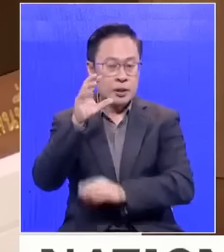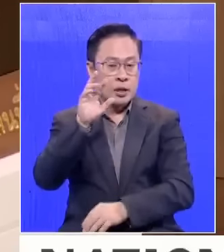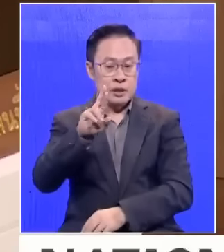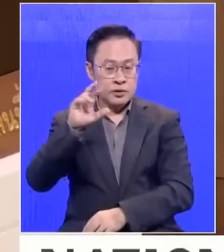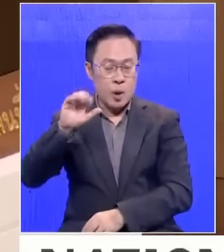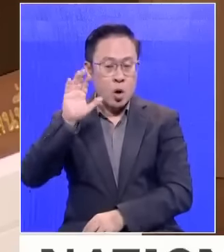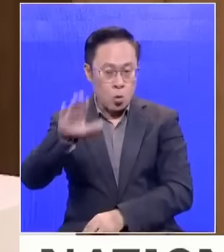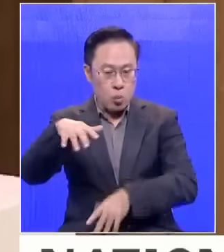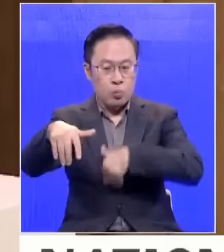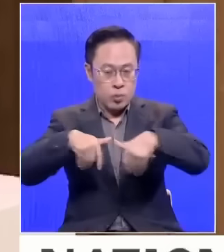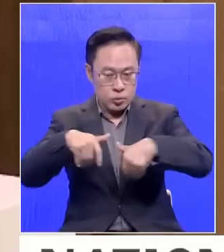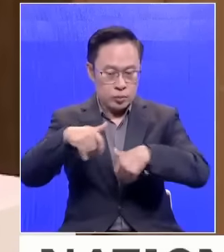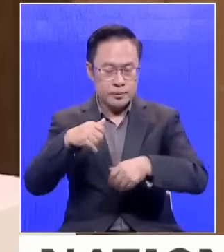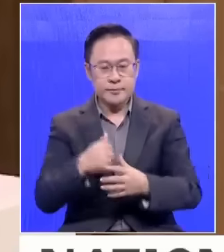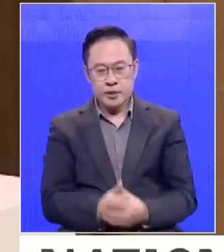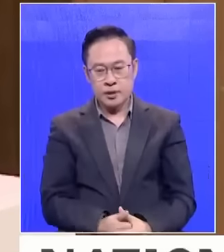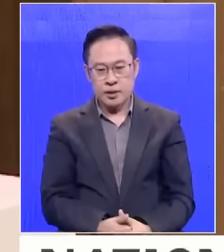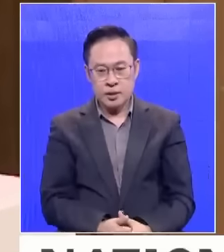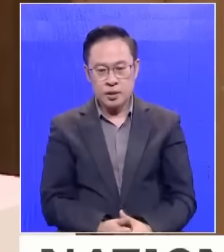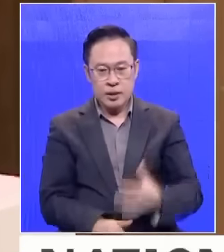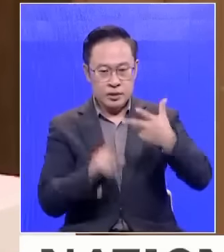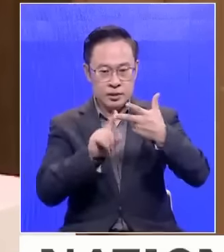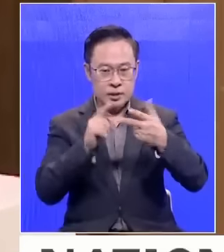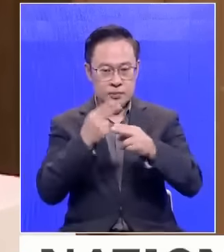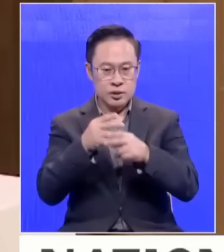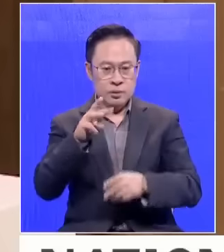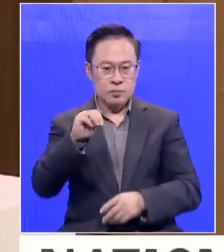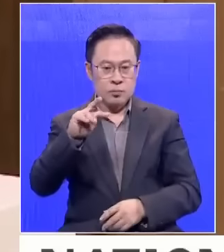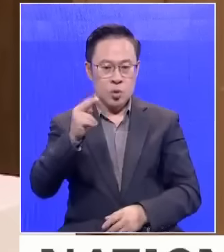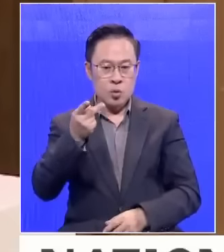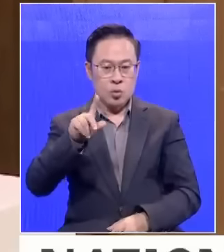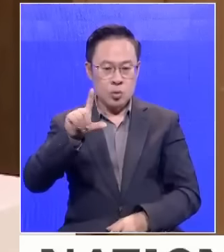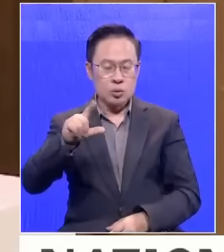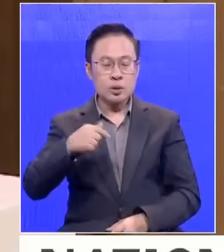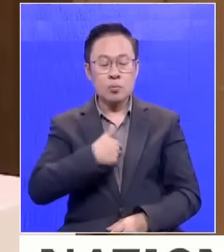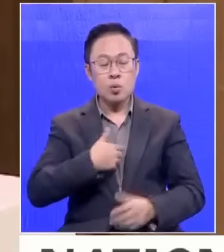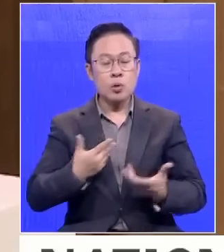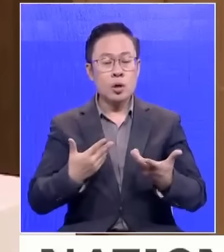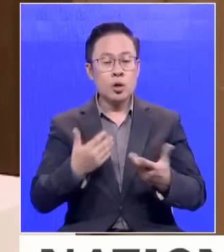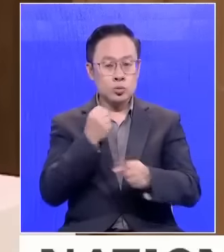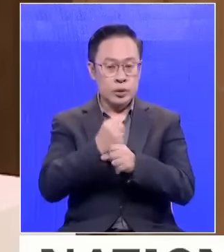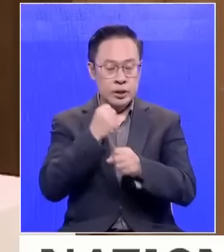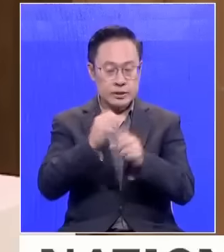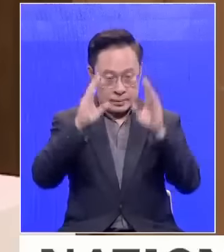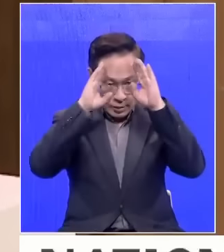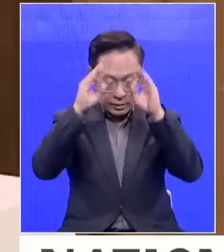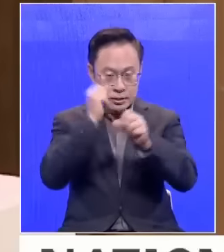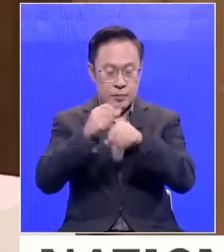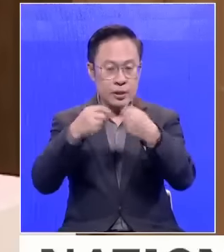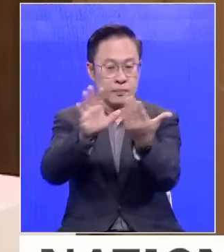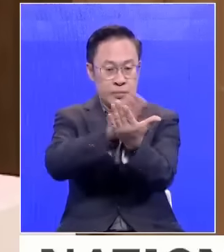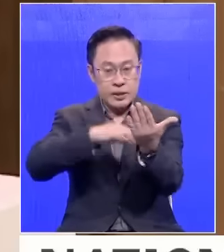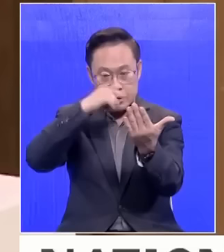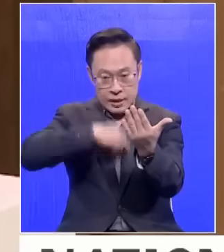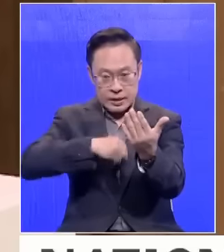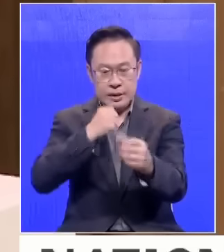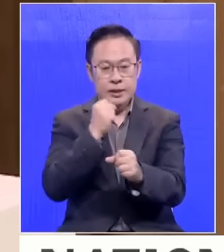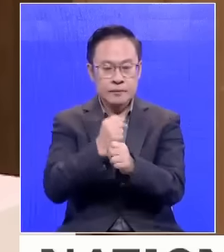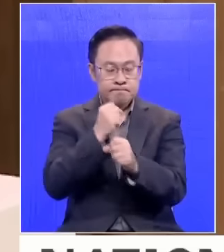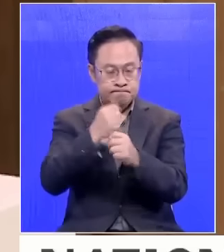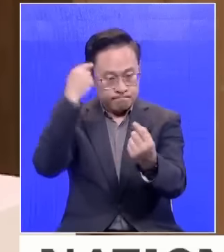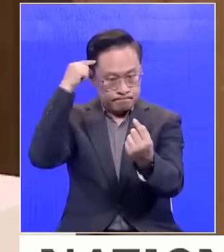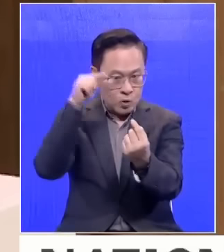เชิงรุกครับขณะที่นายมงคลนะครับก็หวังว่าจะได้ใช้เวลาในชีวิตที่เหลือได้ทำงานเพื่อประเทศชาติและจะทำงานให้บรรลุเป้าหมายมี